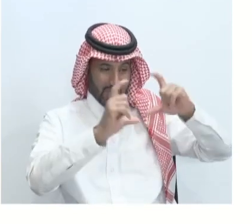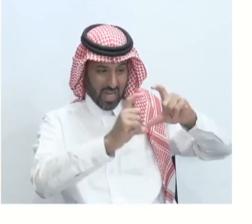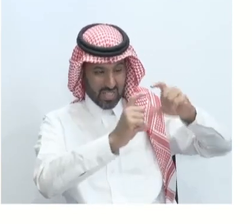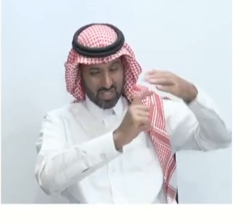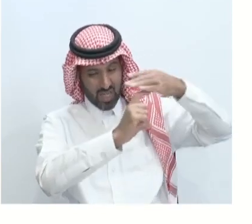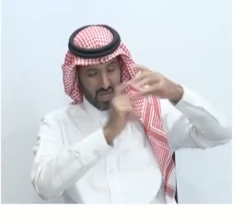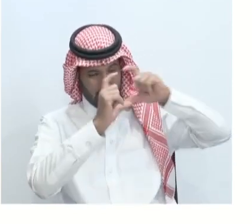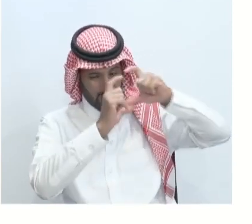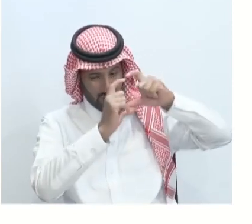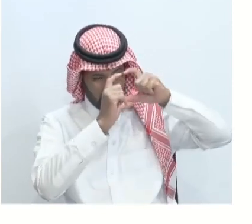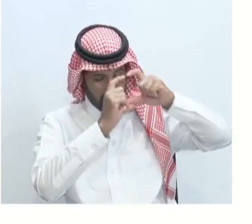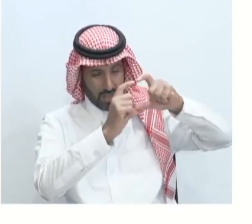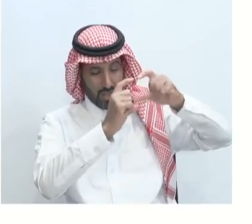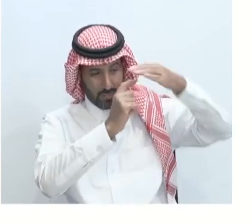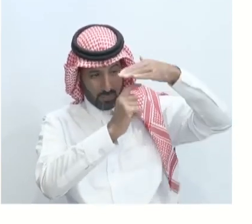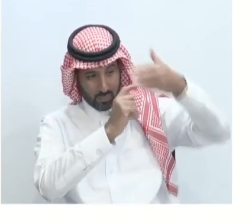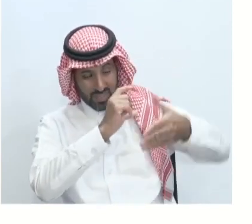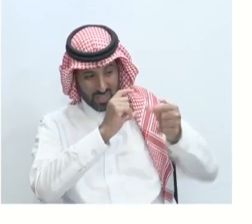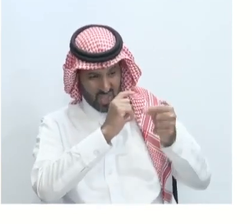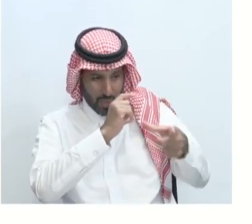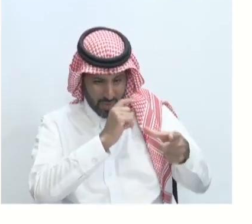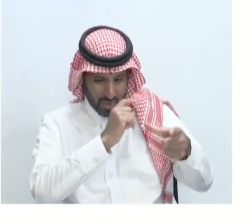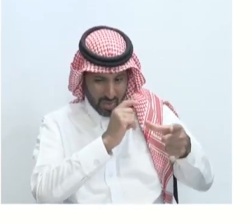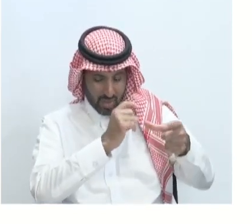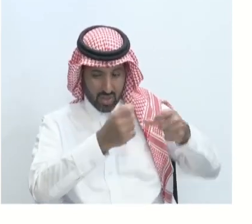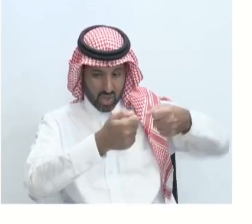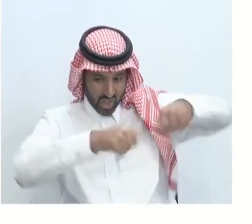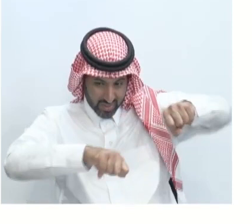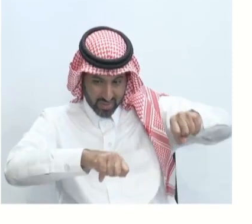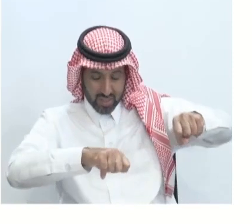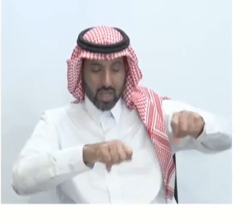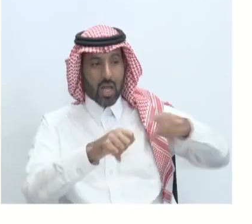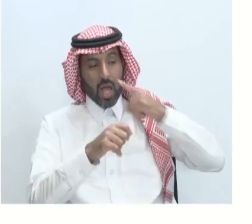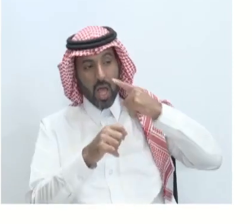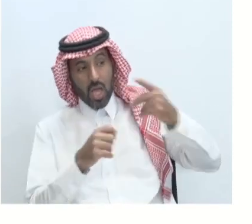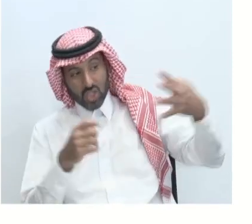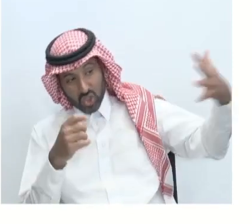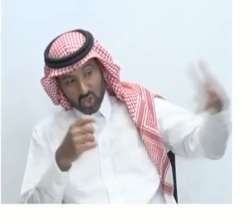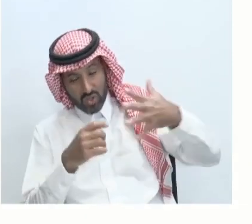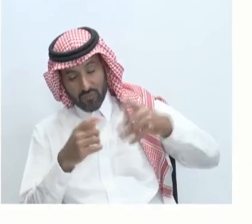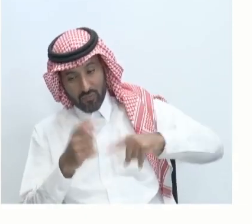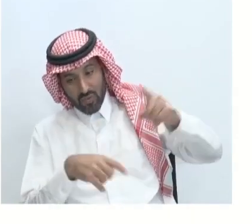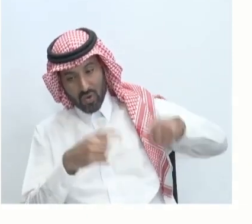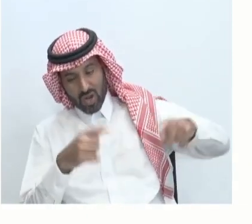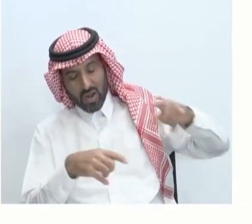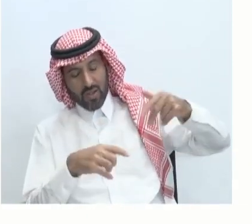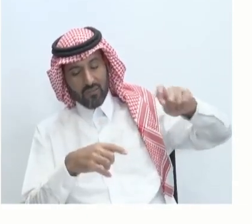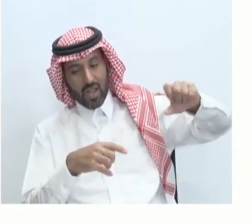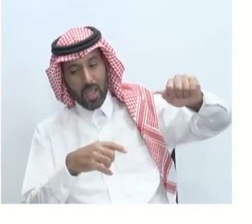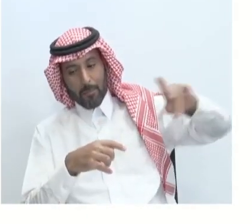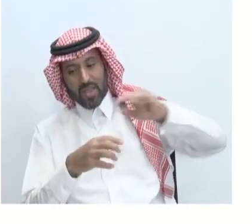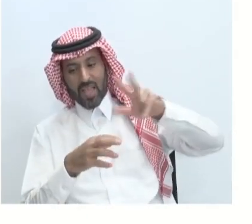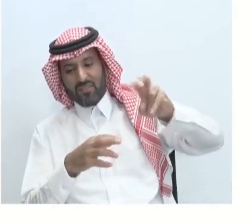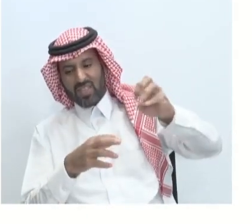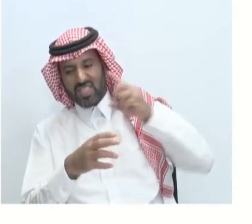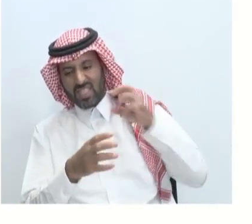اي من خلال الوسط السميك من الزجاج اما ال الا الاشعاع فوق البنفسجي فيمتص